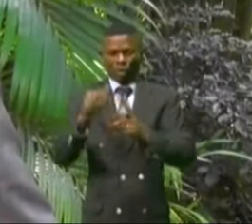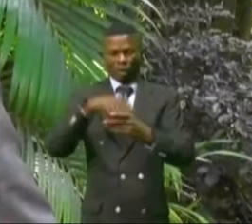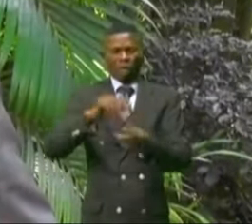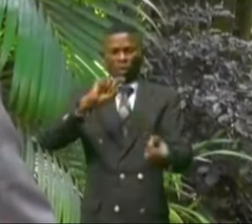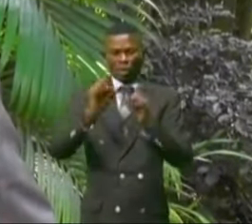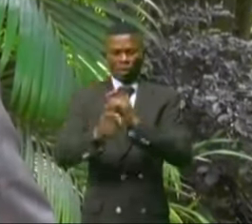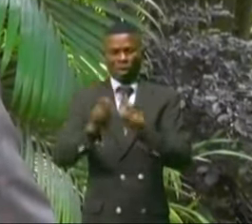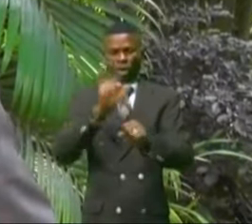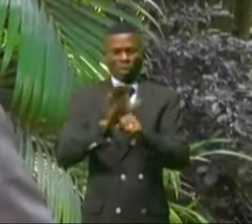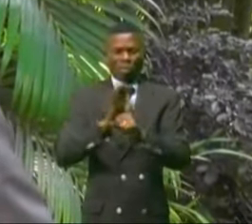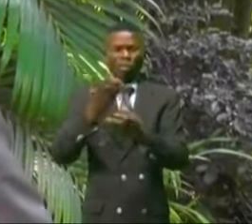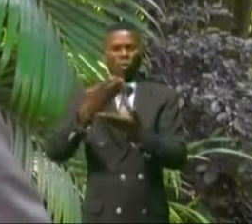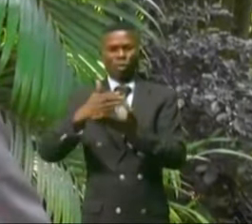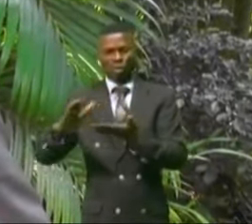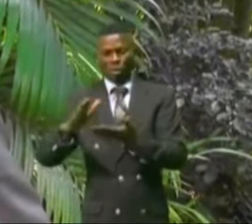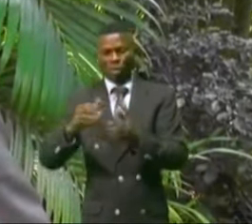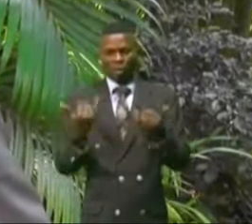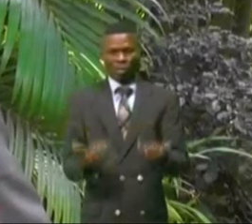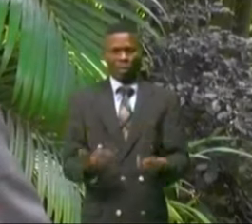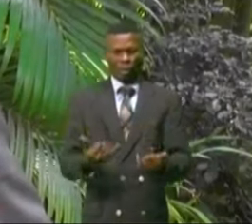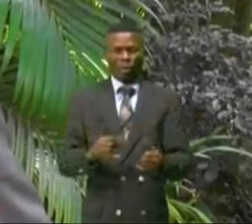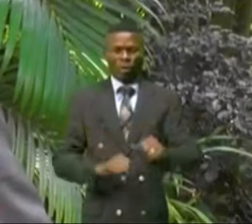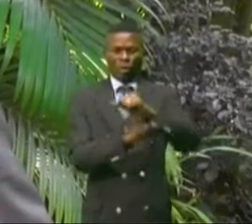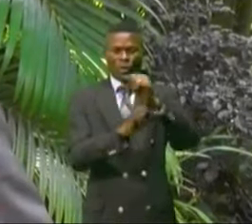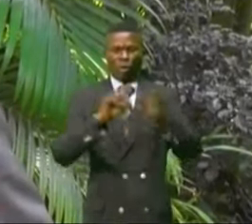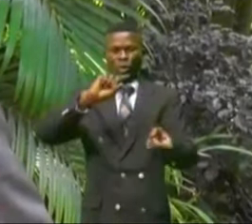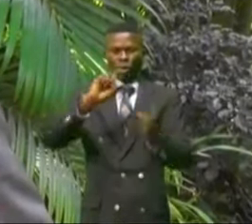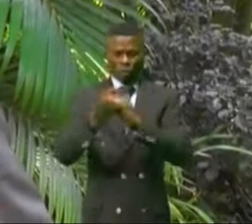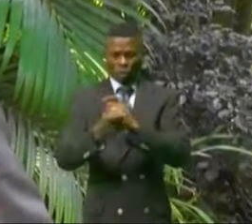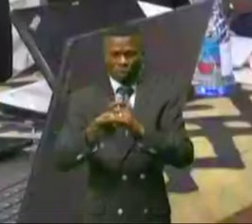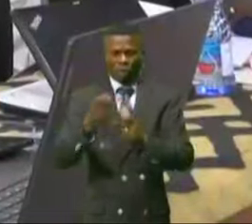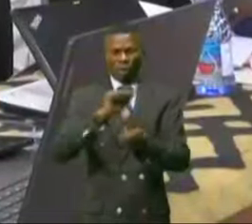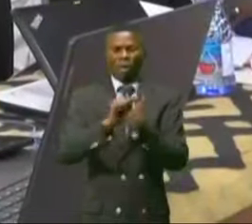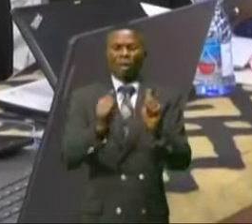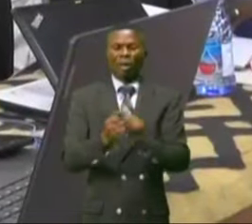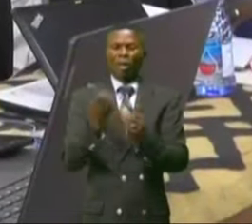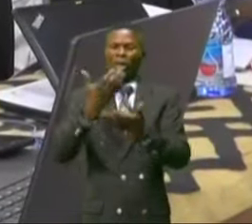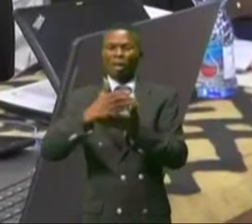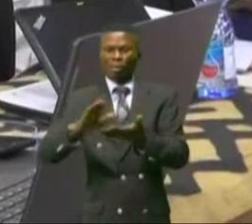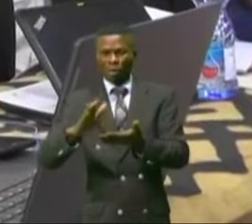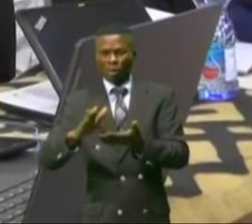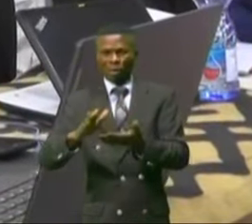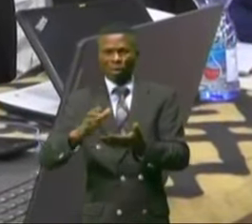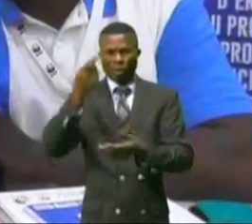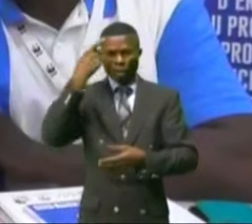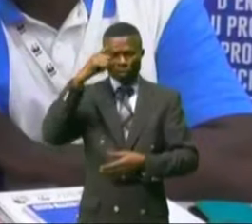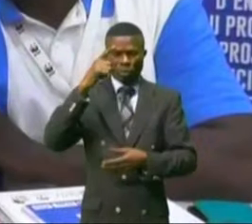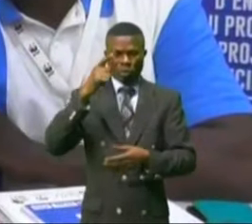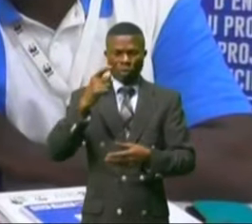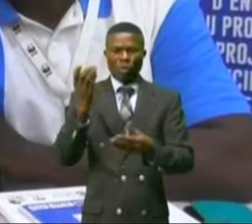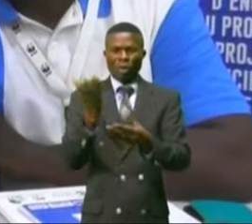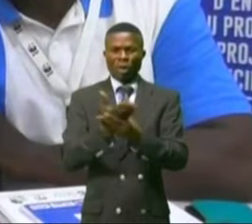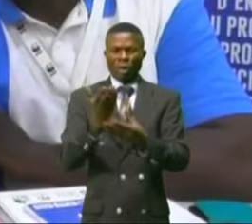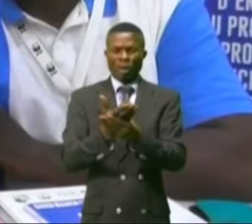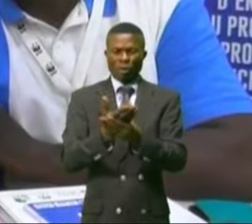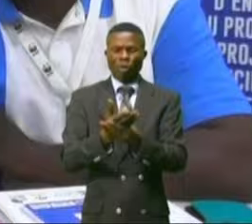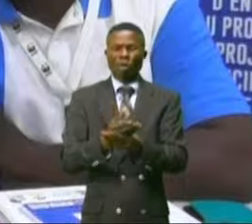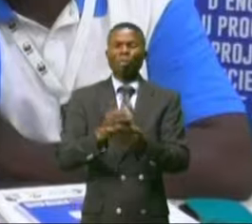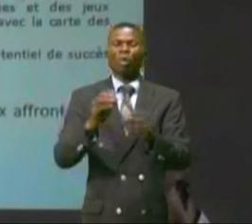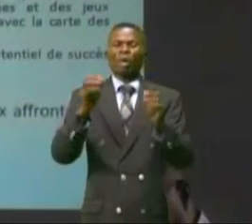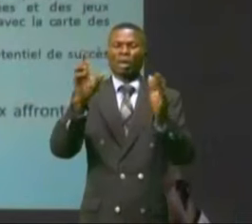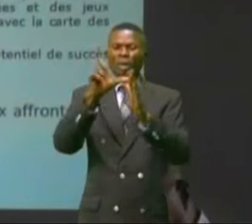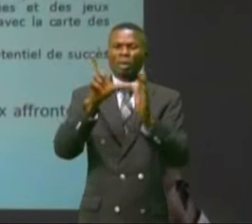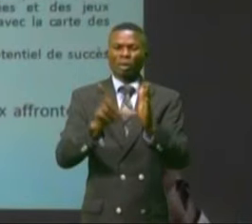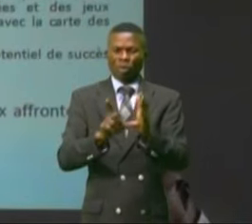a plusieurs volets. Cette fois-là, nous accompagnons la réforme sur le volet qui est sur la revue légale, mais aussi sur